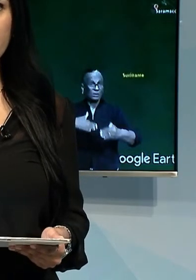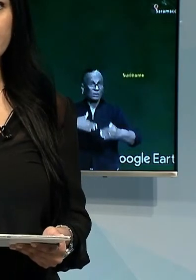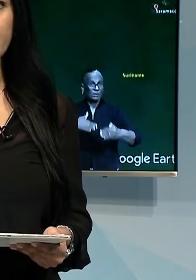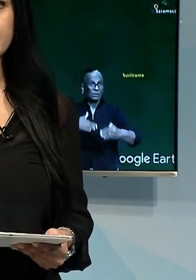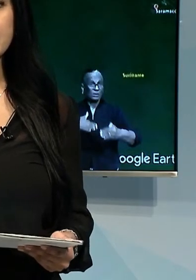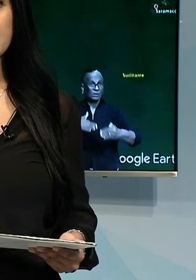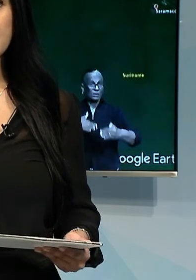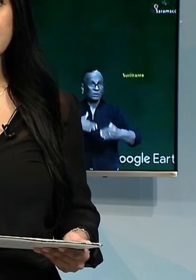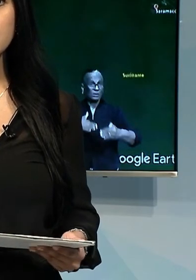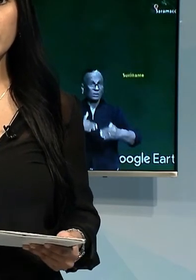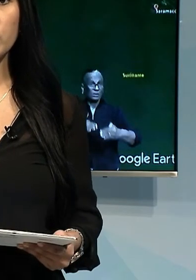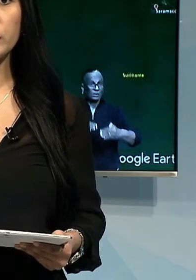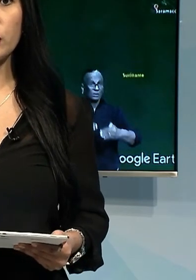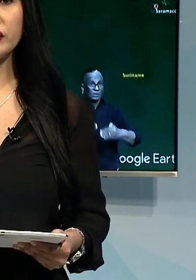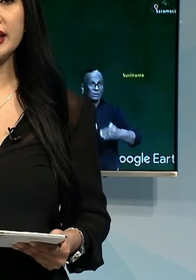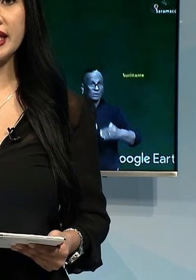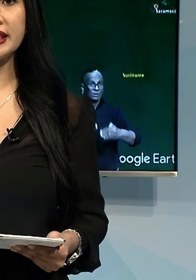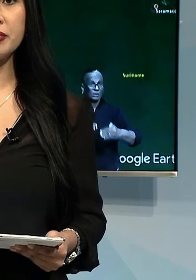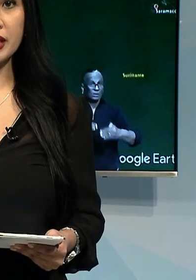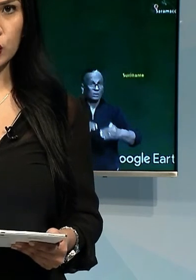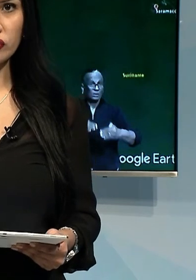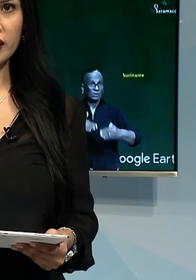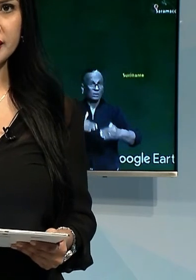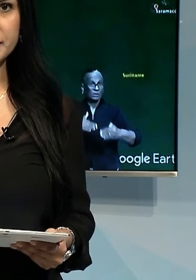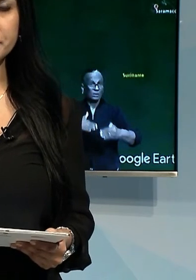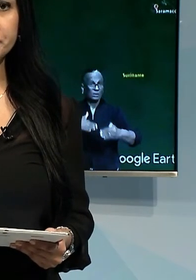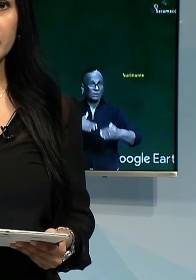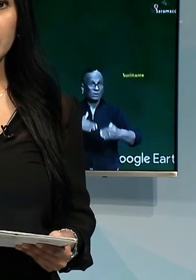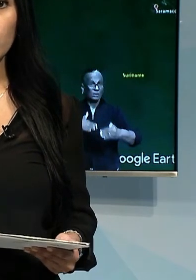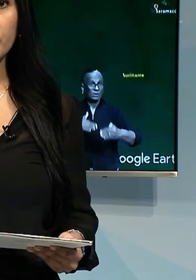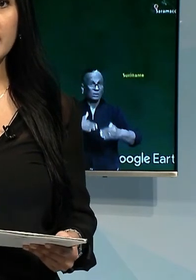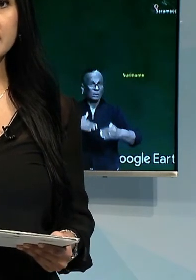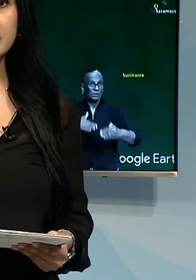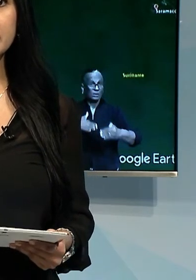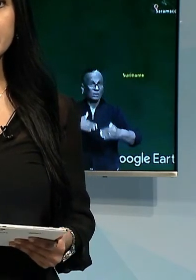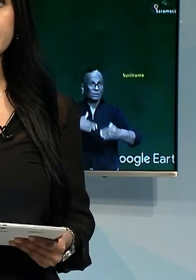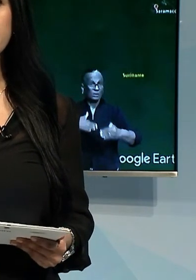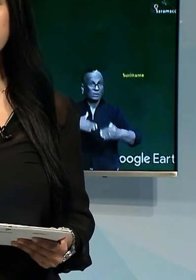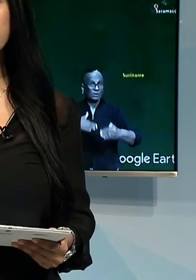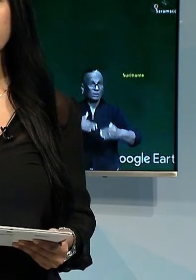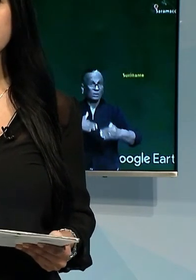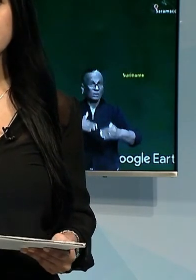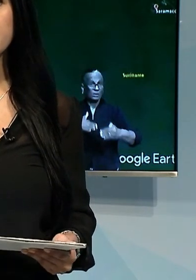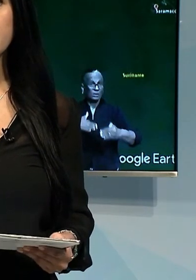Nationale Veiligheid. Zij sprak op de COVID-19-persconferentie.